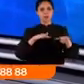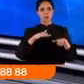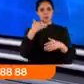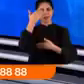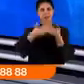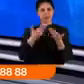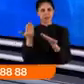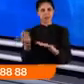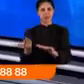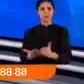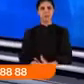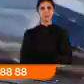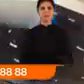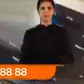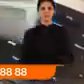verdi o yayında.